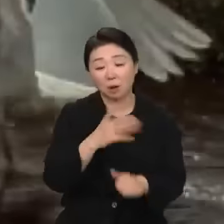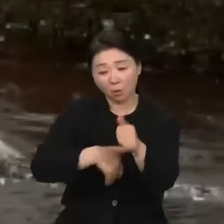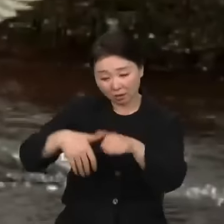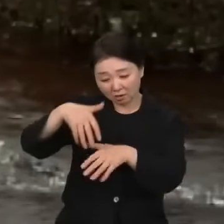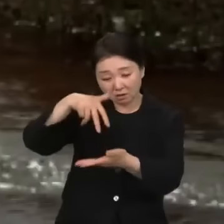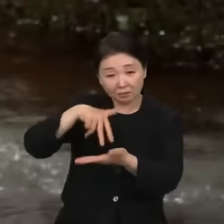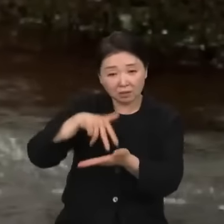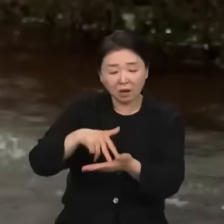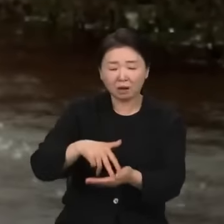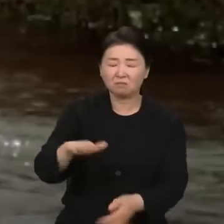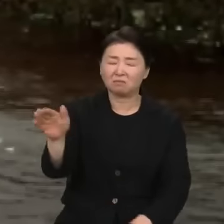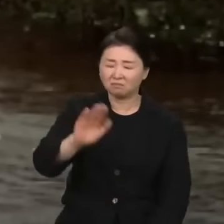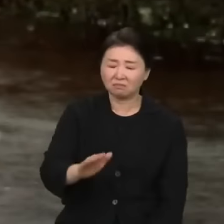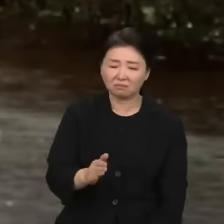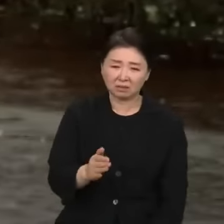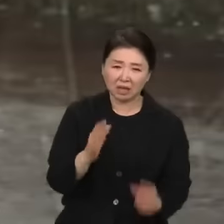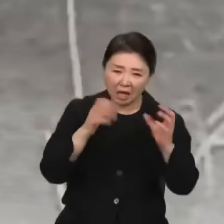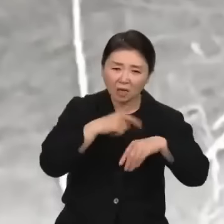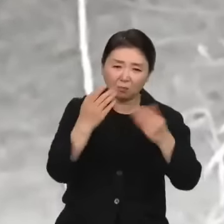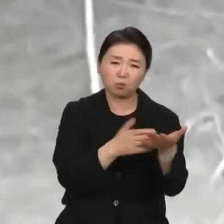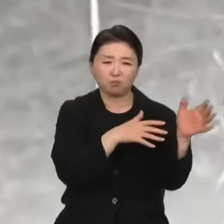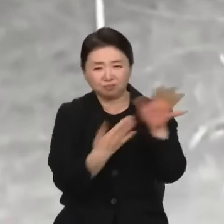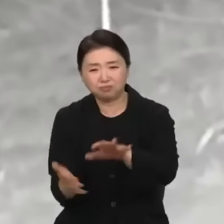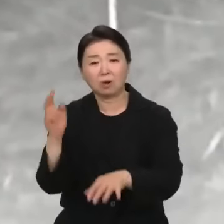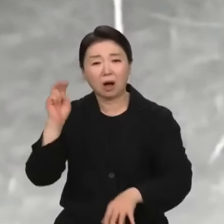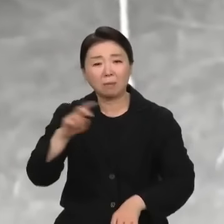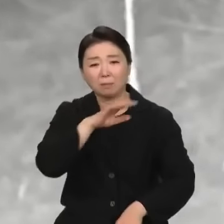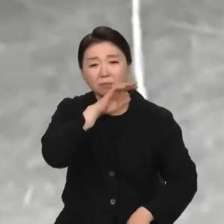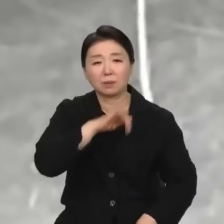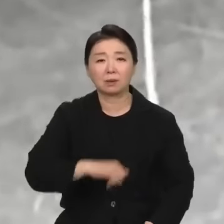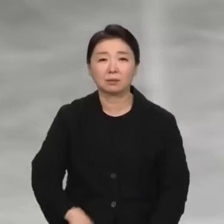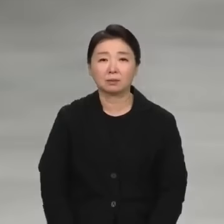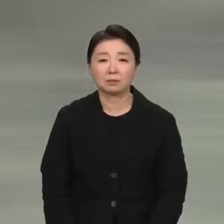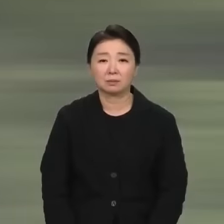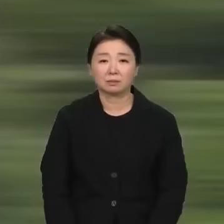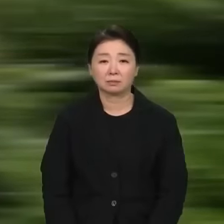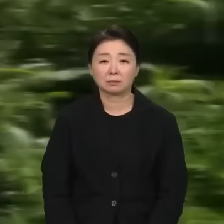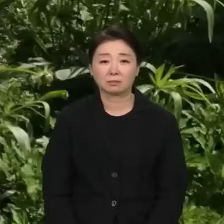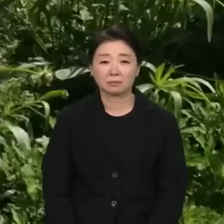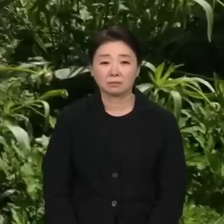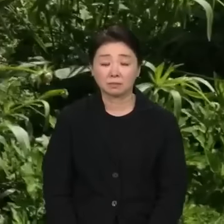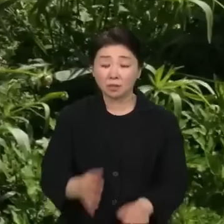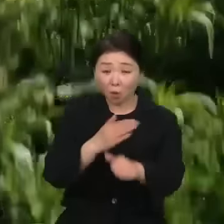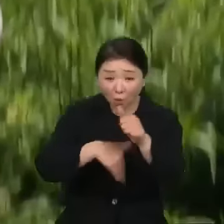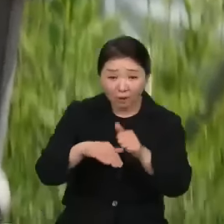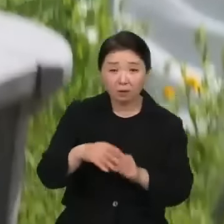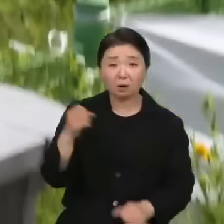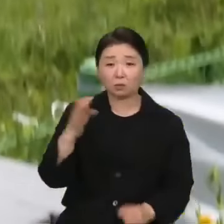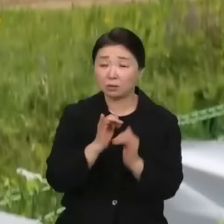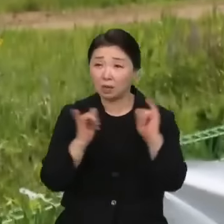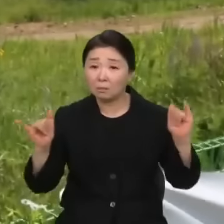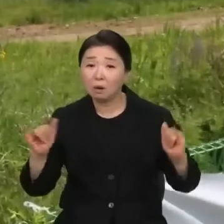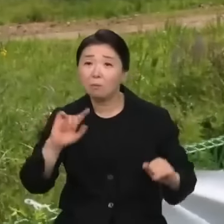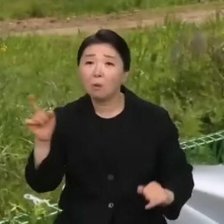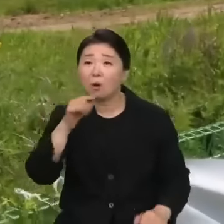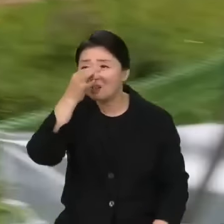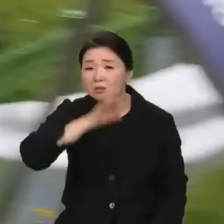환경단체는 어린 개체들은 모두 떼죽음을 당할 거라고 반박했습니다. 환경에 또 주민들에게 무엇이